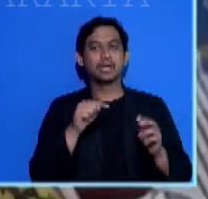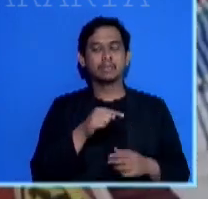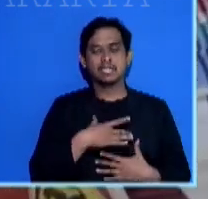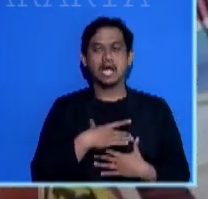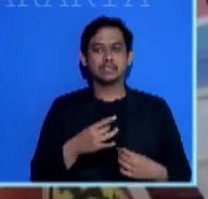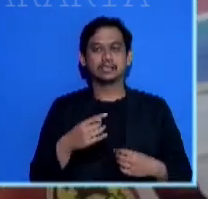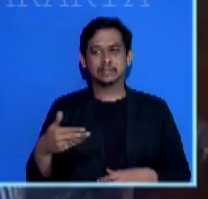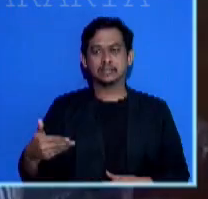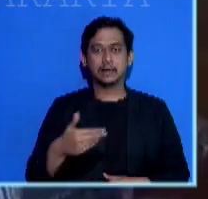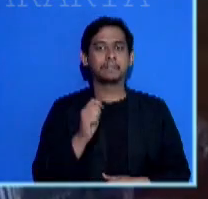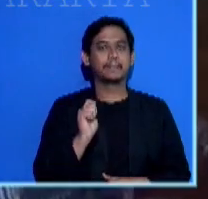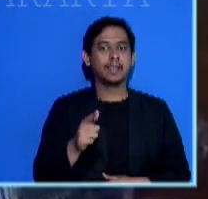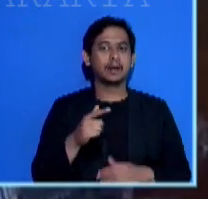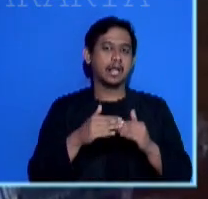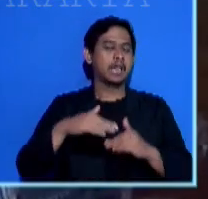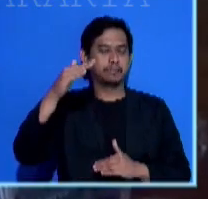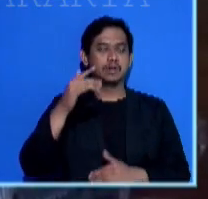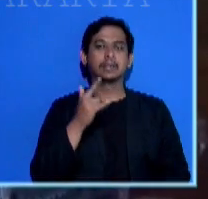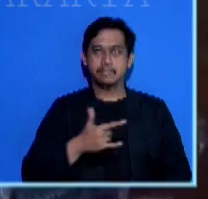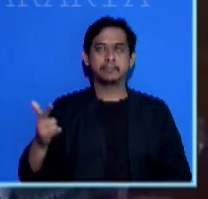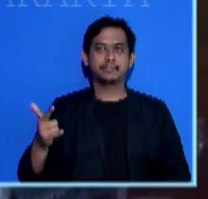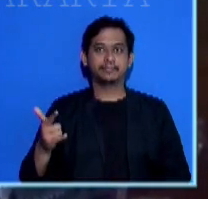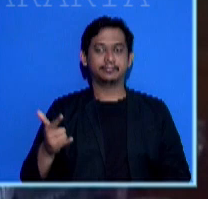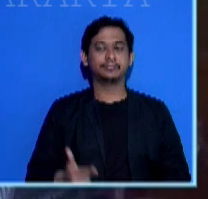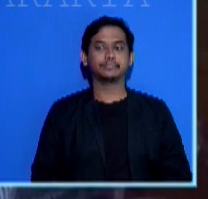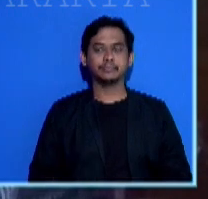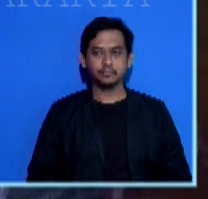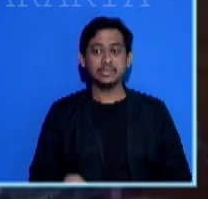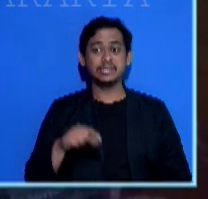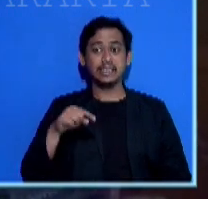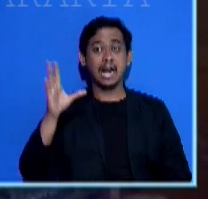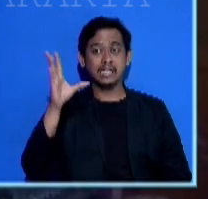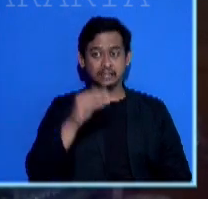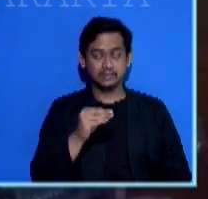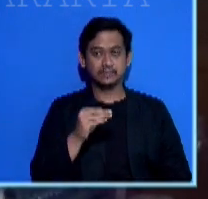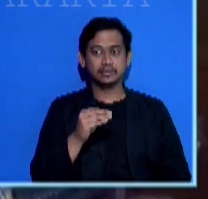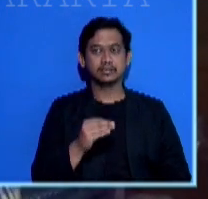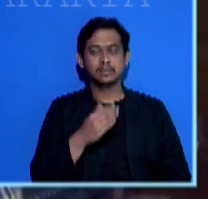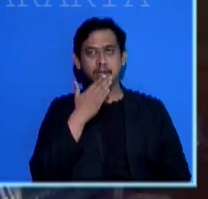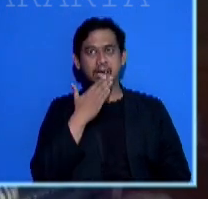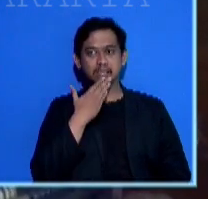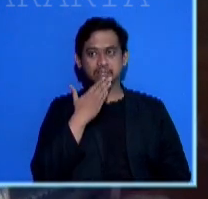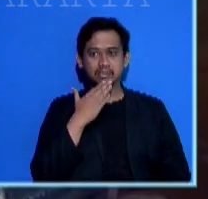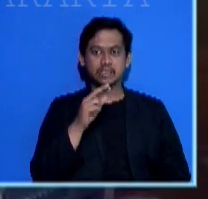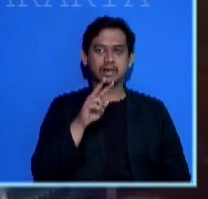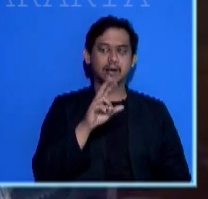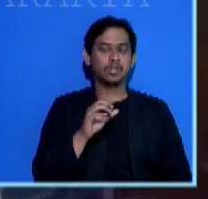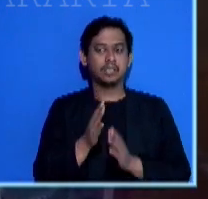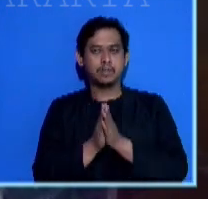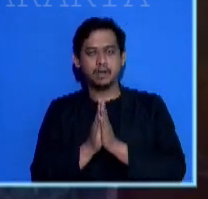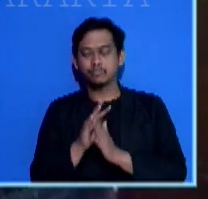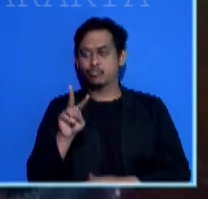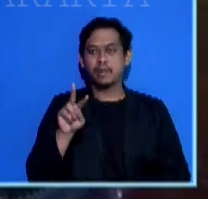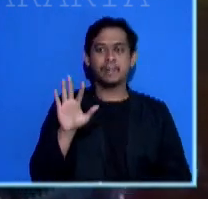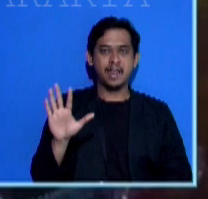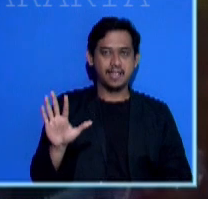tetap tinggialan hari lebaran 25 hari biasa 20